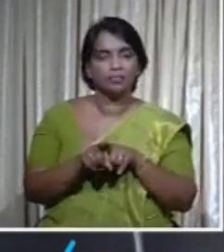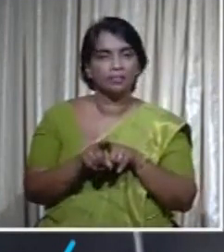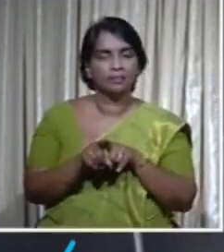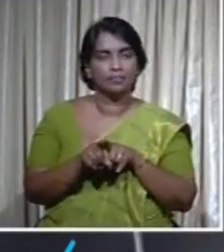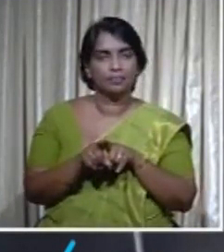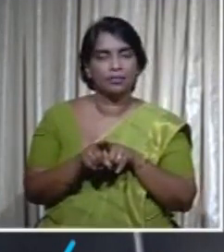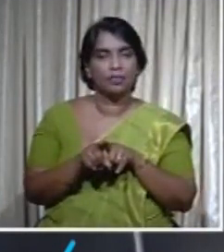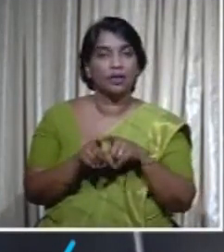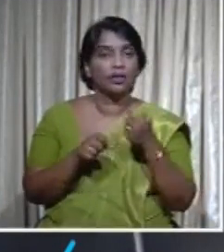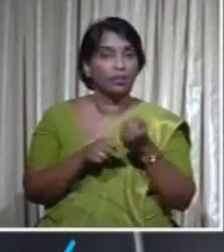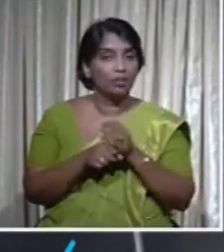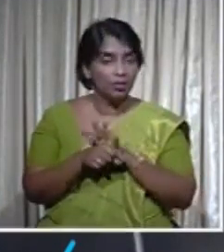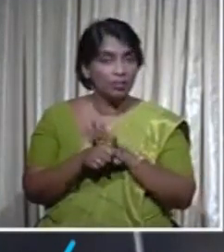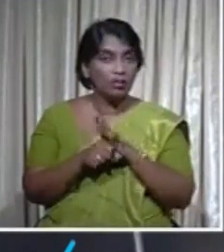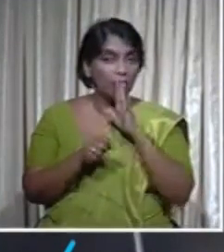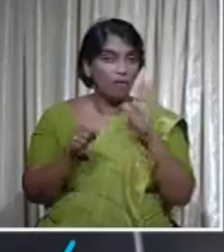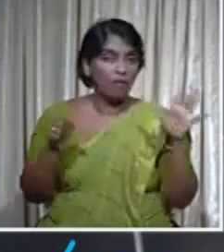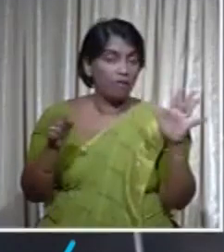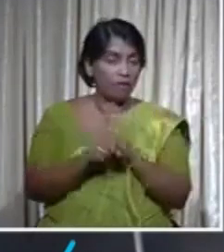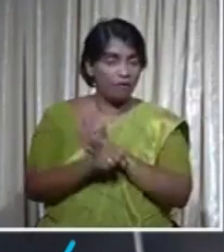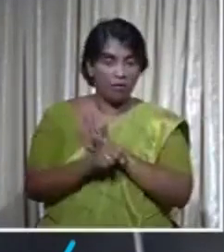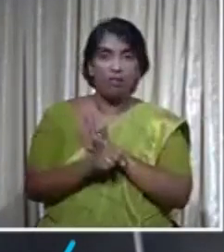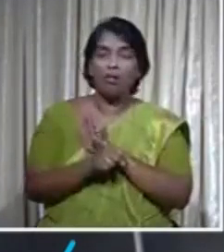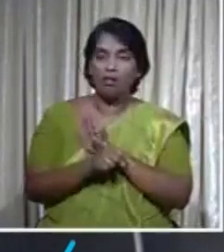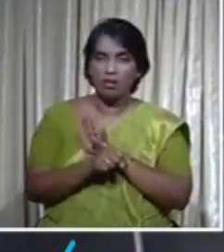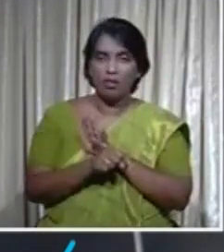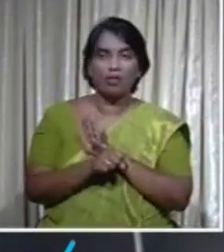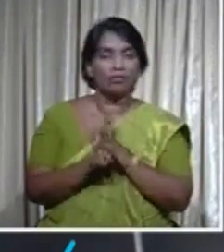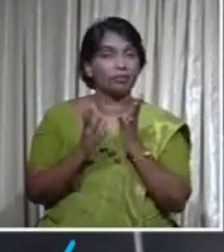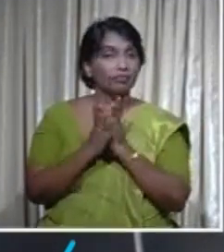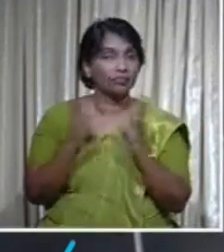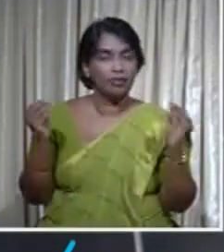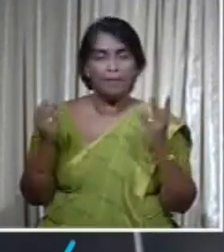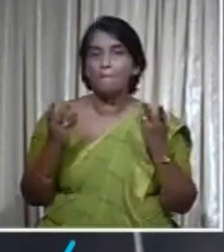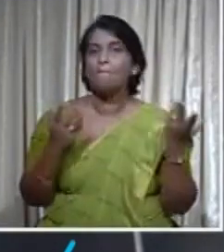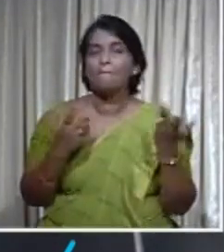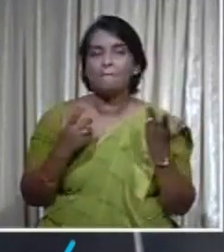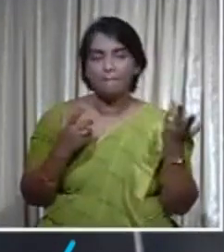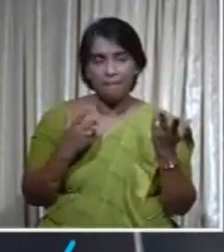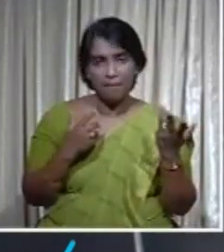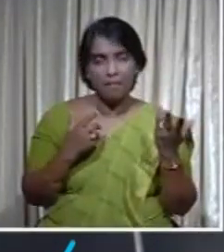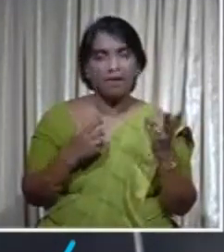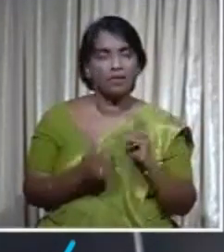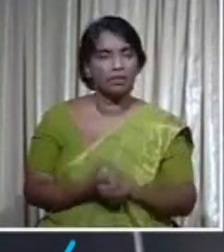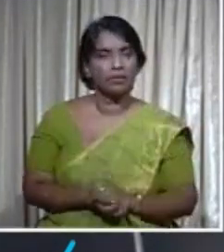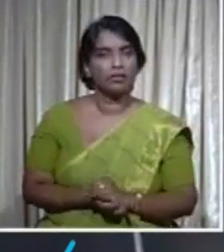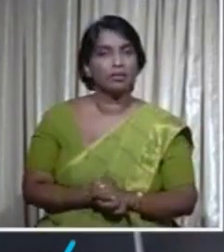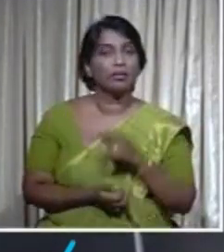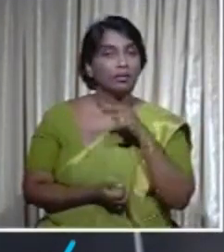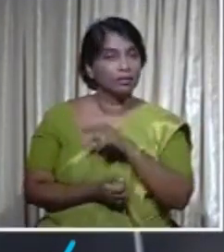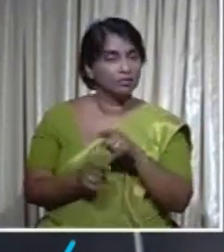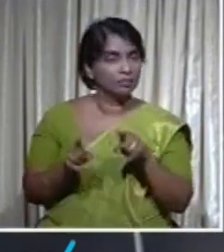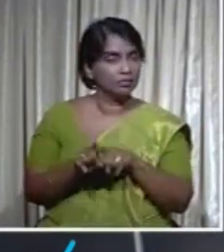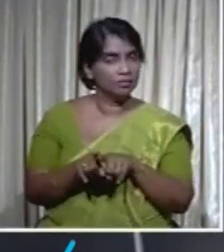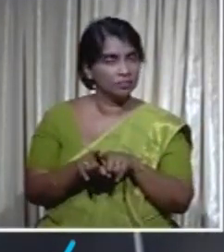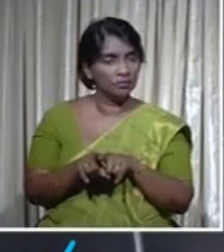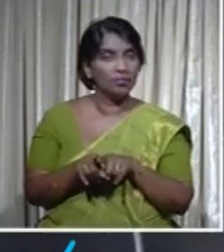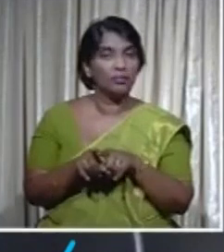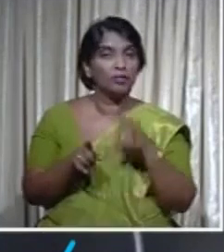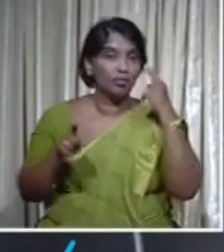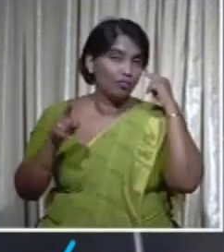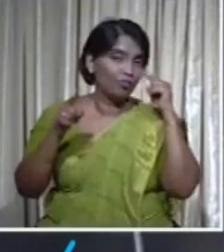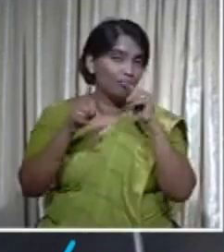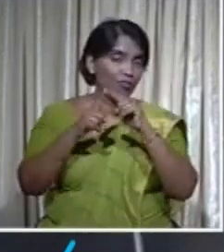விடயம் ஆகவே கல்வி தொடர்கின்ற போது இந்த விடயத்திலே அரசாங்கம் கவனம் செலுத்த வேண்டும்